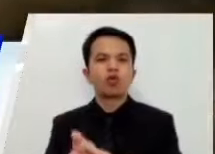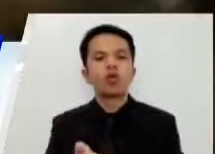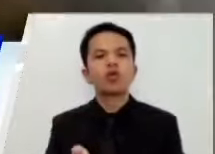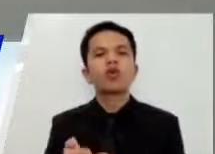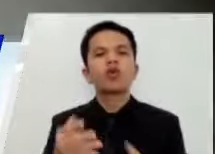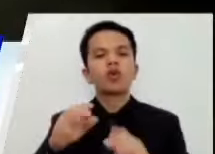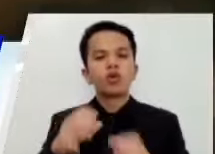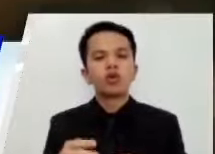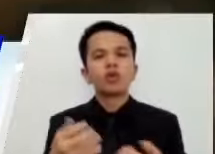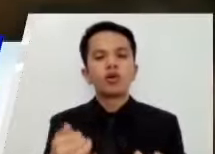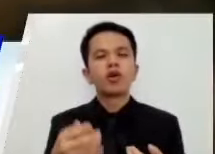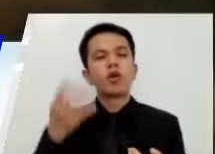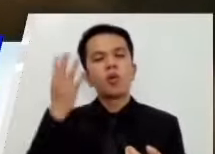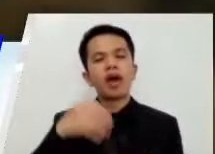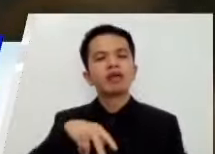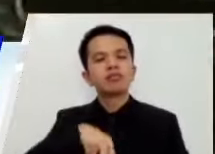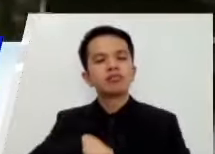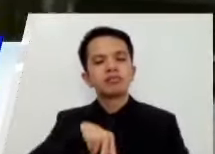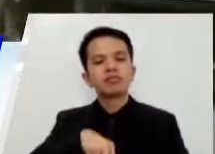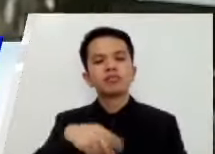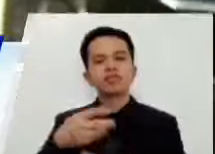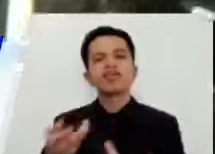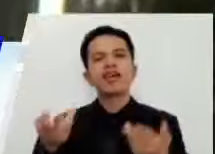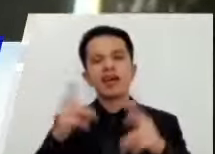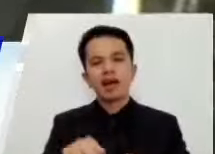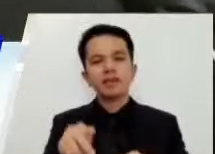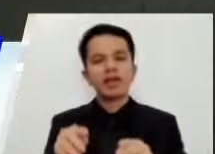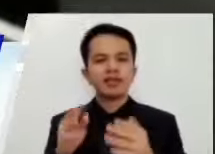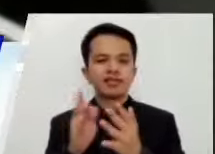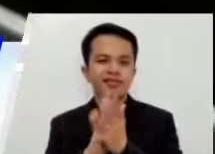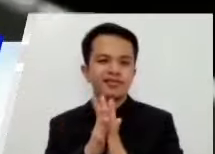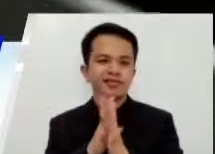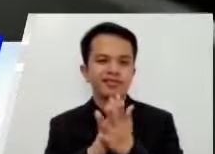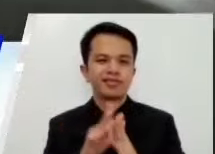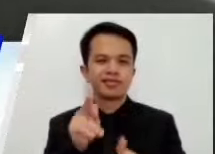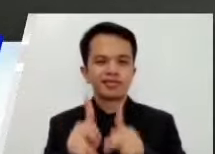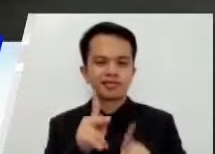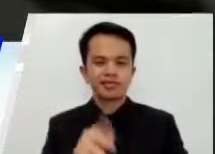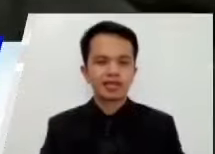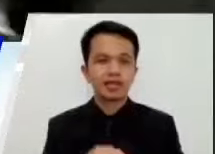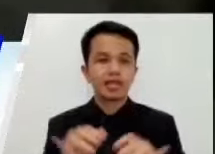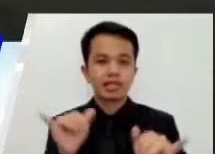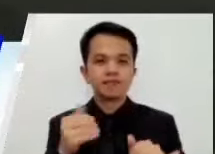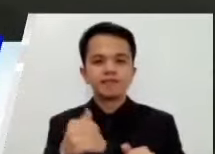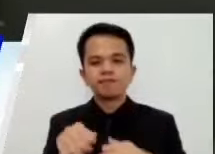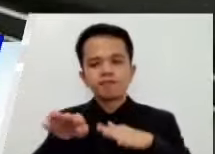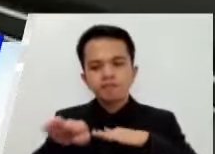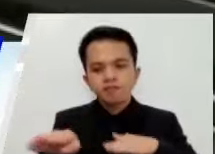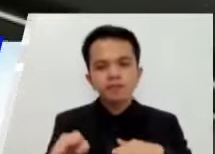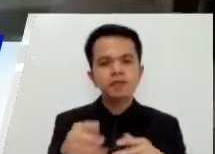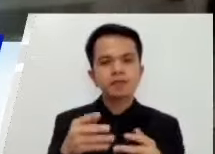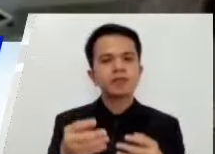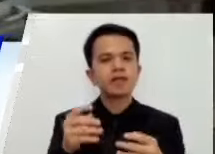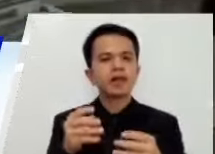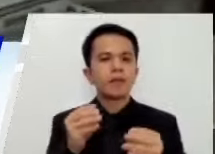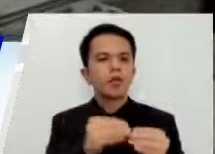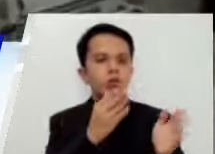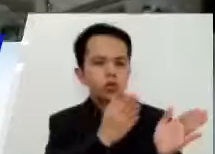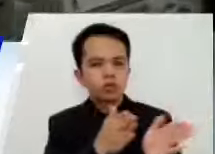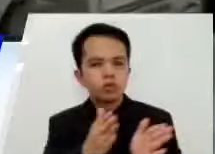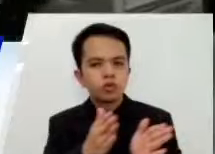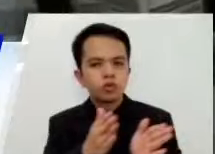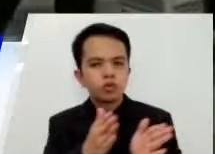na dahilan din ng pagsisikip ng paliparan. Aayusin din daw ang traffic papunta sa NEA 3 na kailangan na direct access mula sa